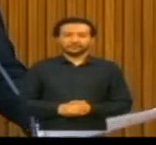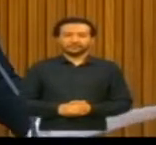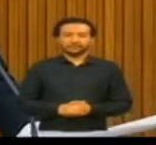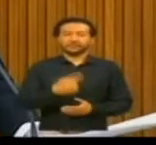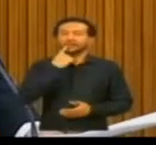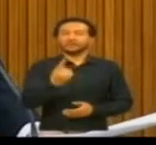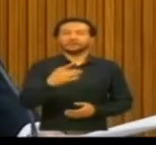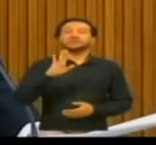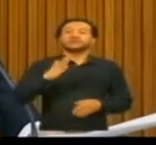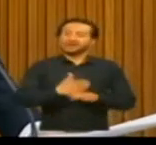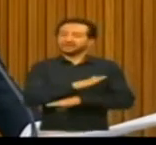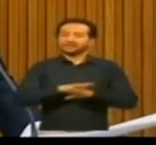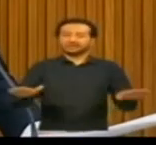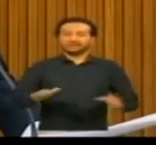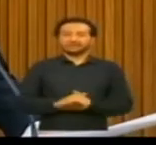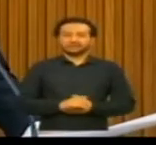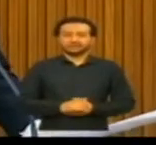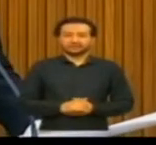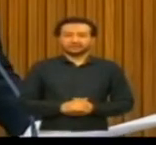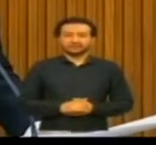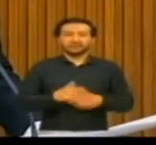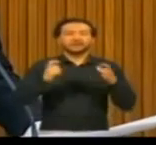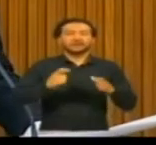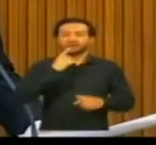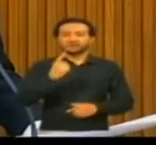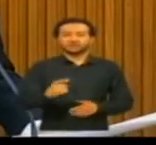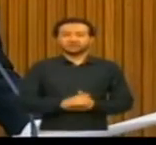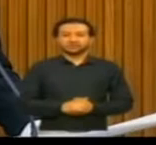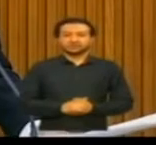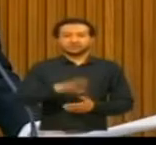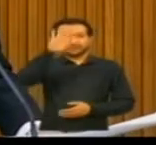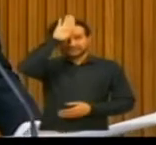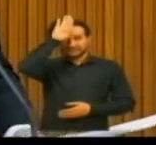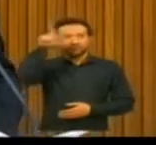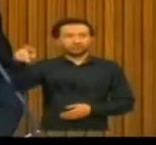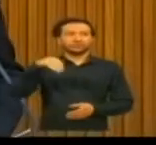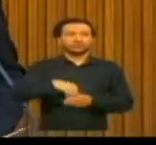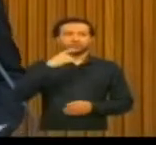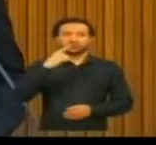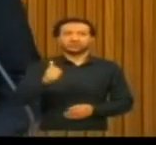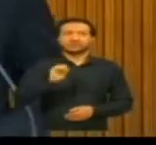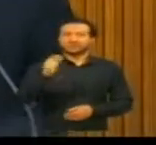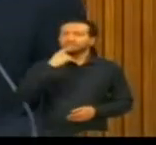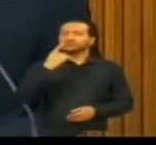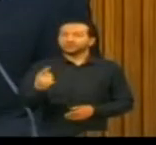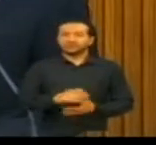Demeyecek miyiz artık yeter? Nerede söyleyeceğiz? İstanbul'da söyleyeceğiz. Ne zaman